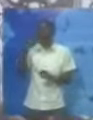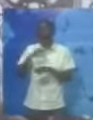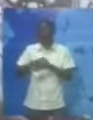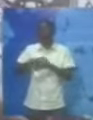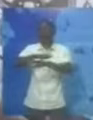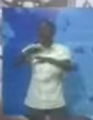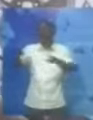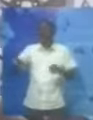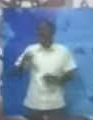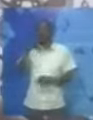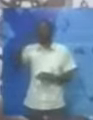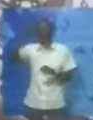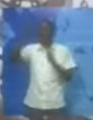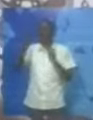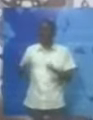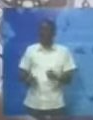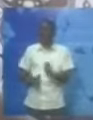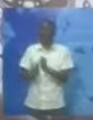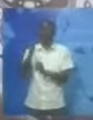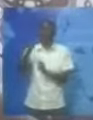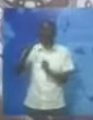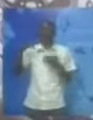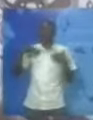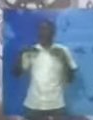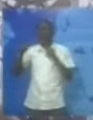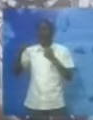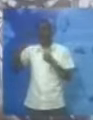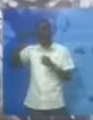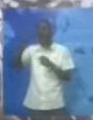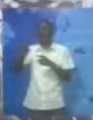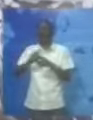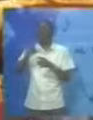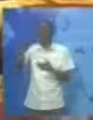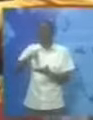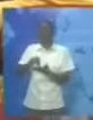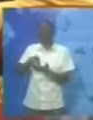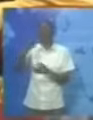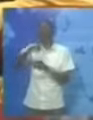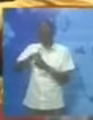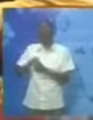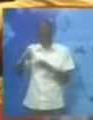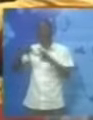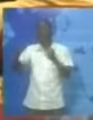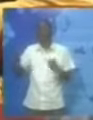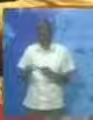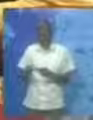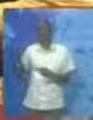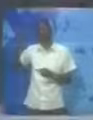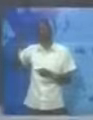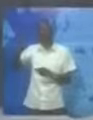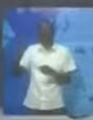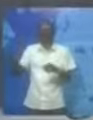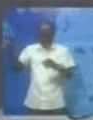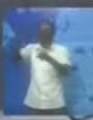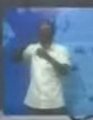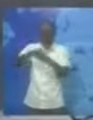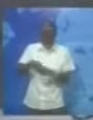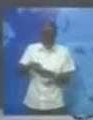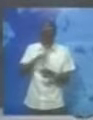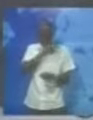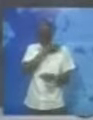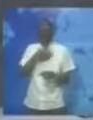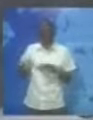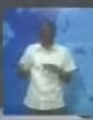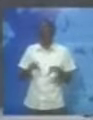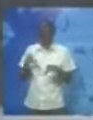afin qu'ils soient plus aptes à apporter des soins de meilleure qualité dans leur poste. Au cours de cette session, les participants ont allié théorie et